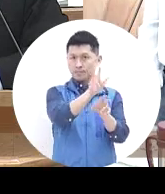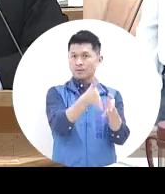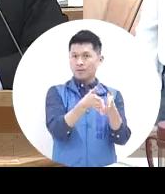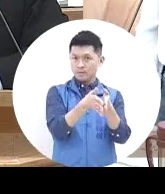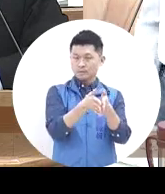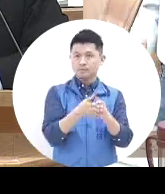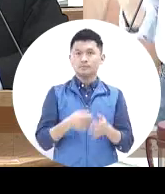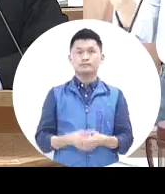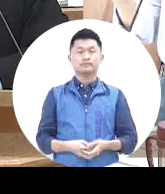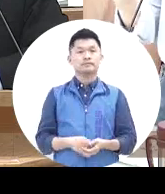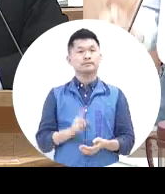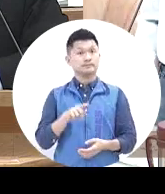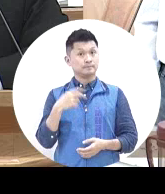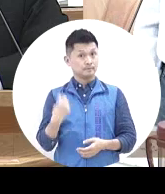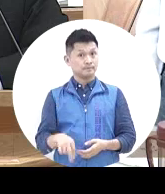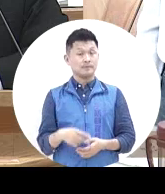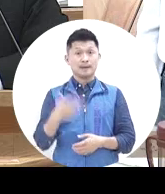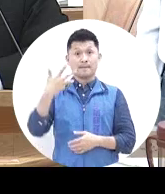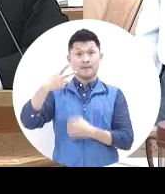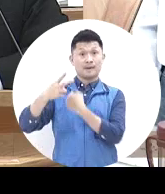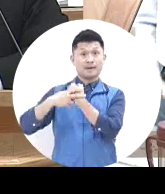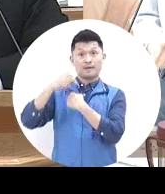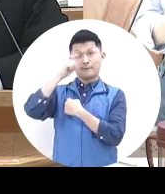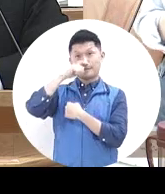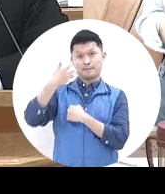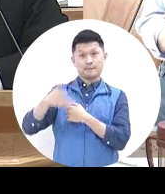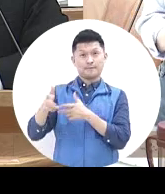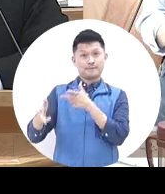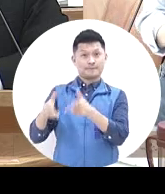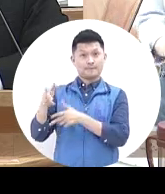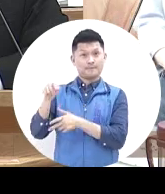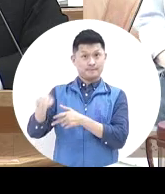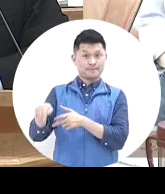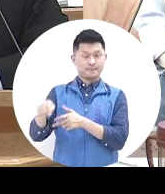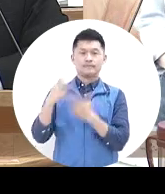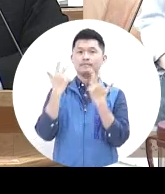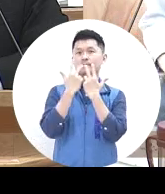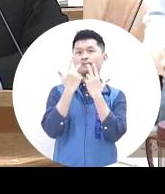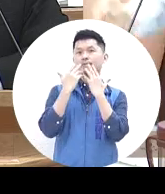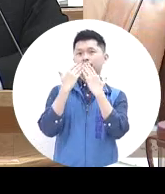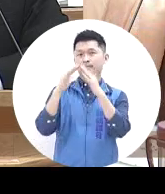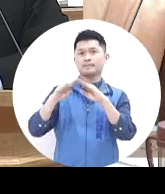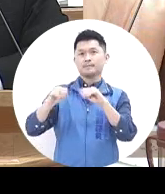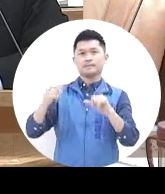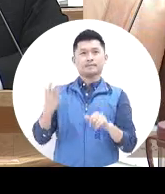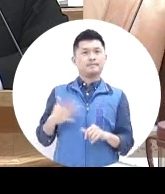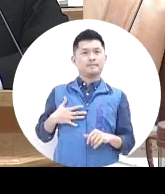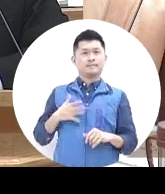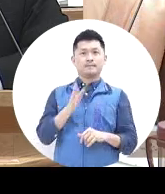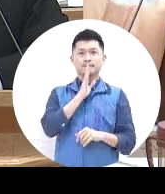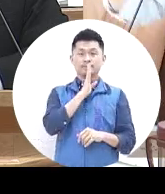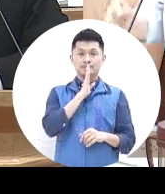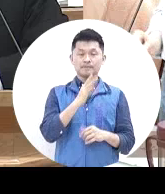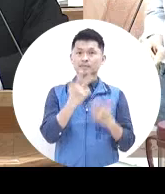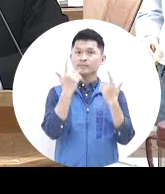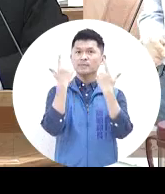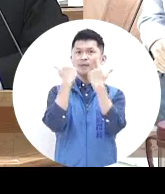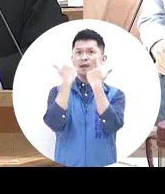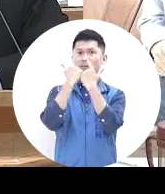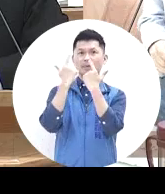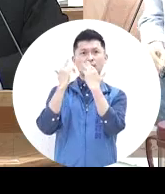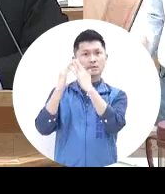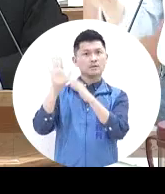还一点，北里的污水厂是属于咱新北市的土地，因何是台北市在管